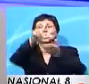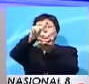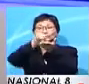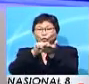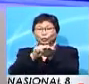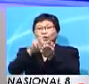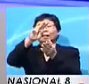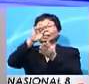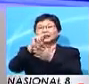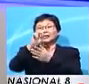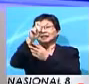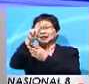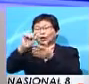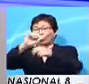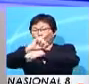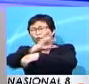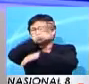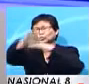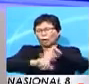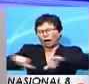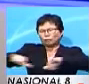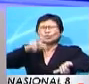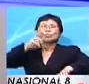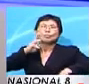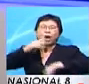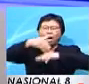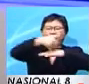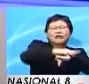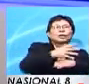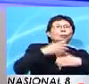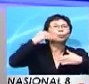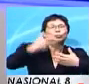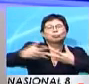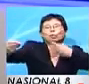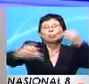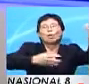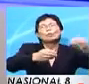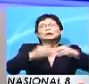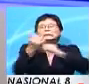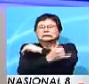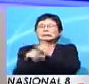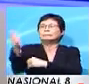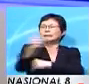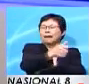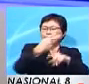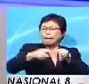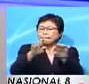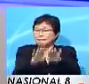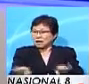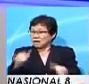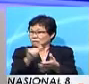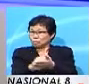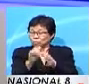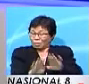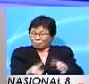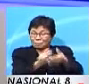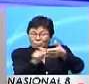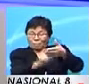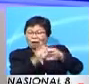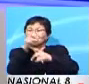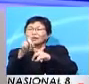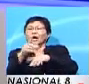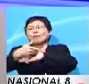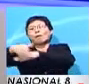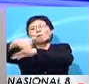Network melaporkan kesemua aktivis wanita itu akan dihantar pulang ke negara masing-masing, namun berita tersebut tidak menyebut tarikh